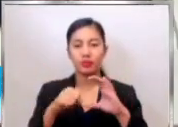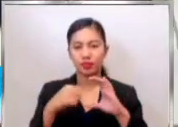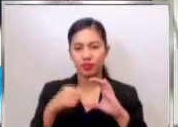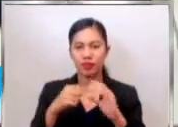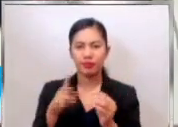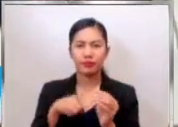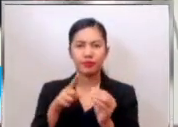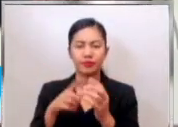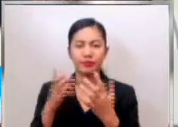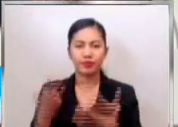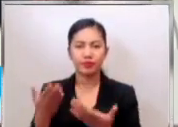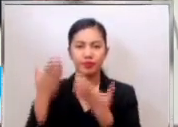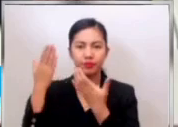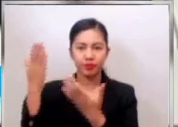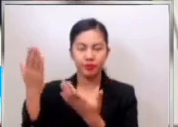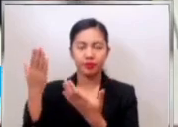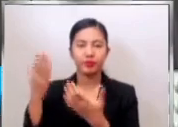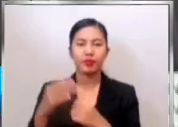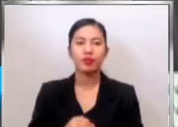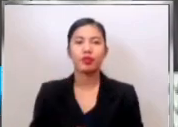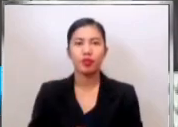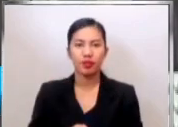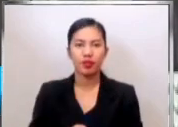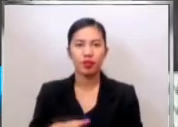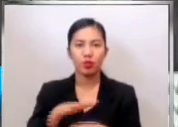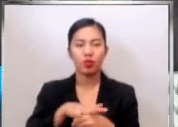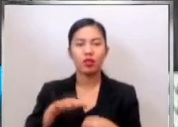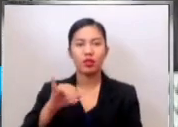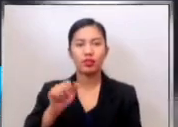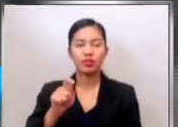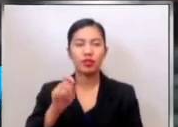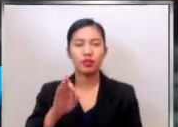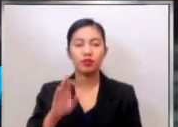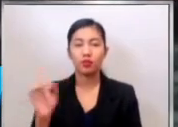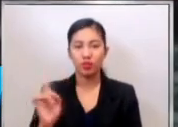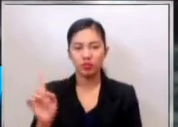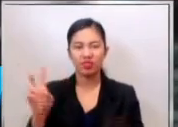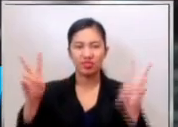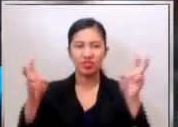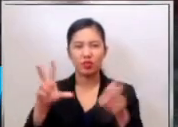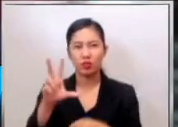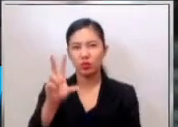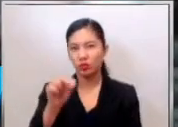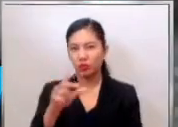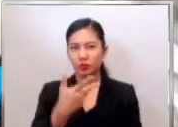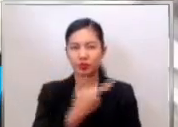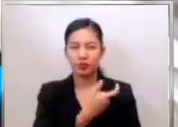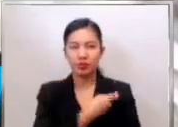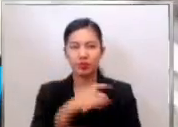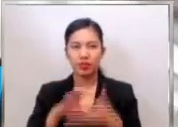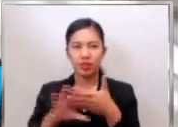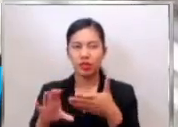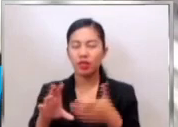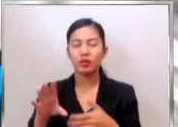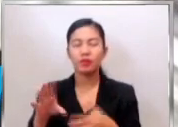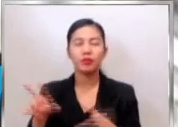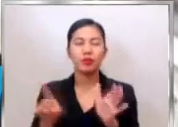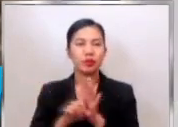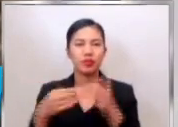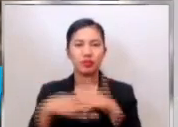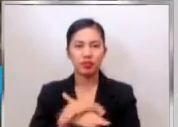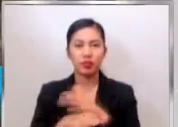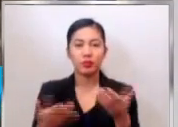Municipal Health Office sa local IATF na no vaccination card, no entry policy sa mga sementeryo ng nasabing